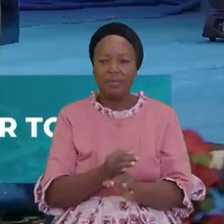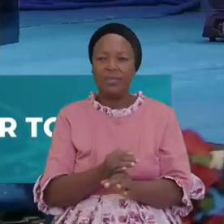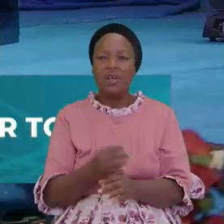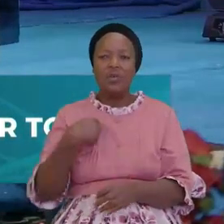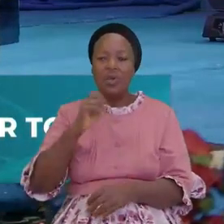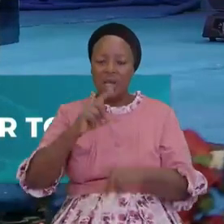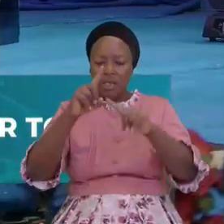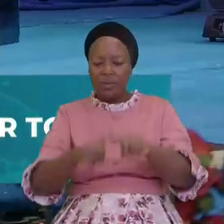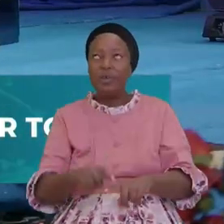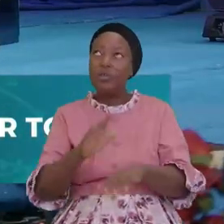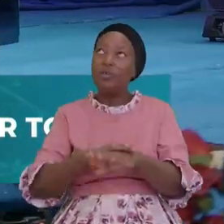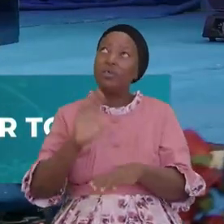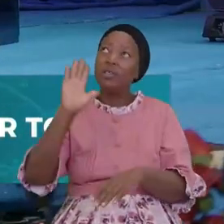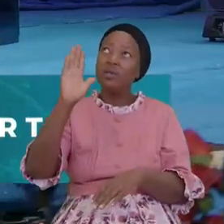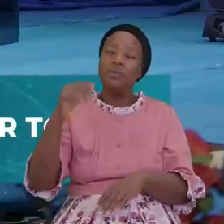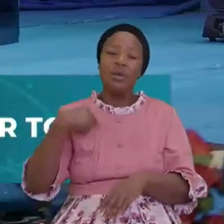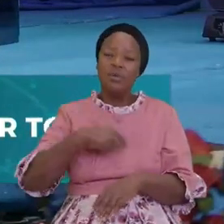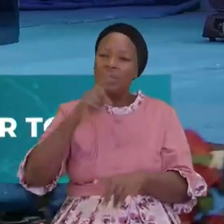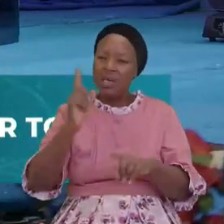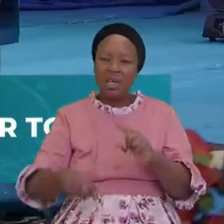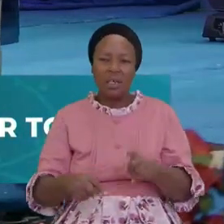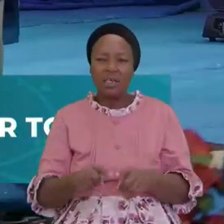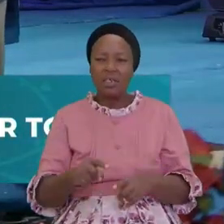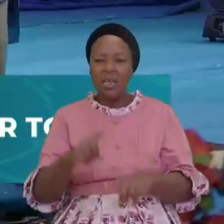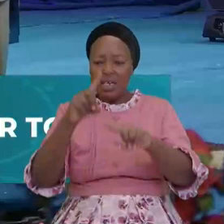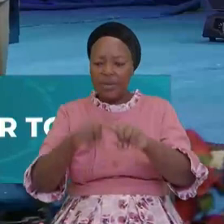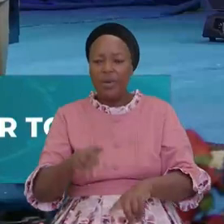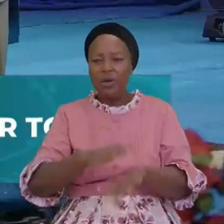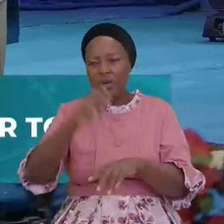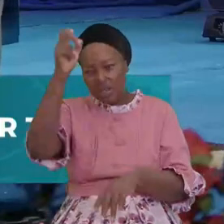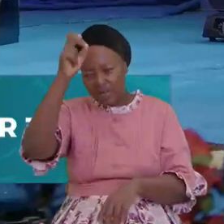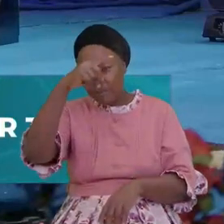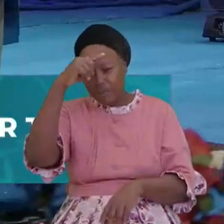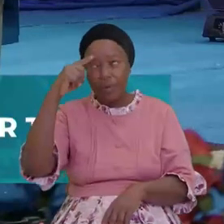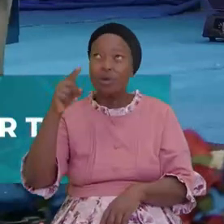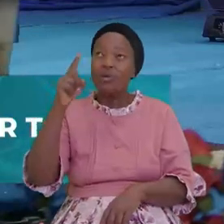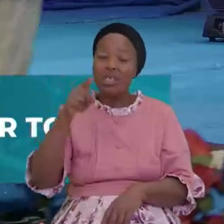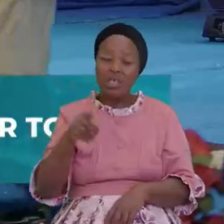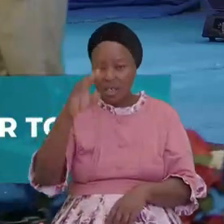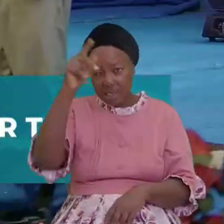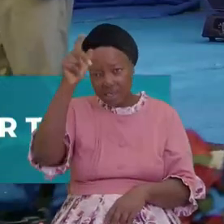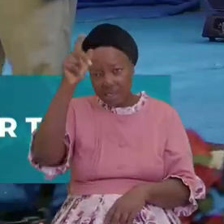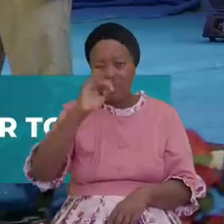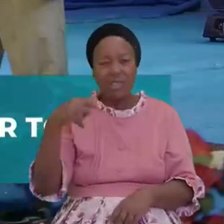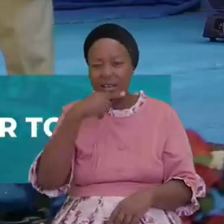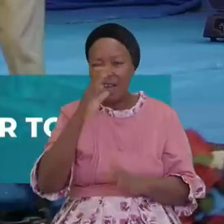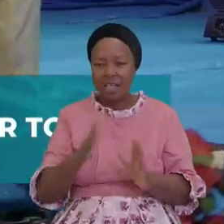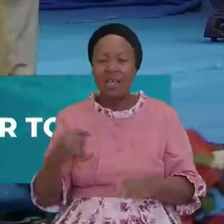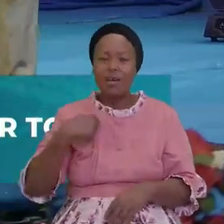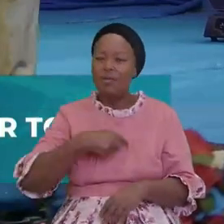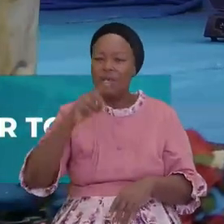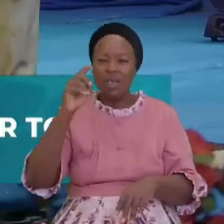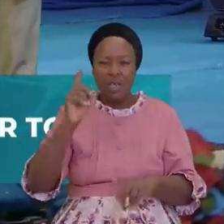Il est digne de confiance. Nous pouvons lui faire confiance. Nous ne pouvons pas faire confiance à Satan parce qu'il est